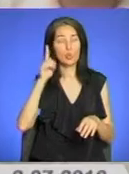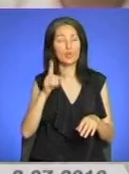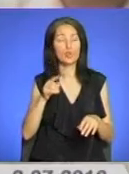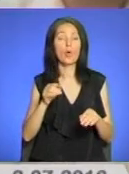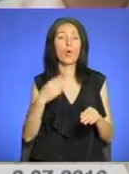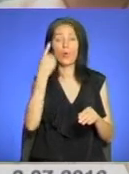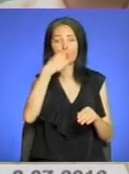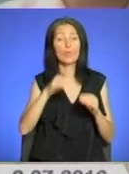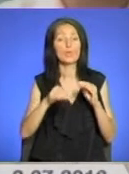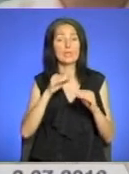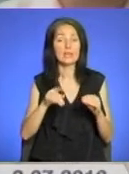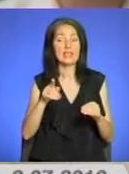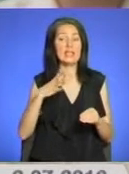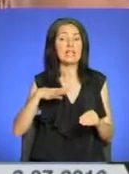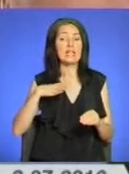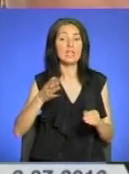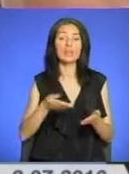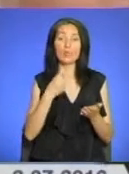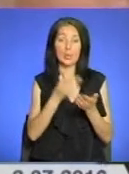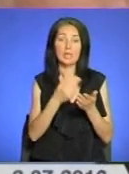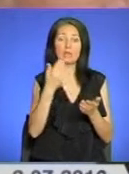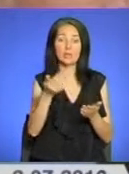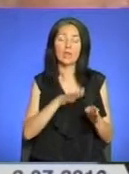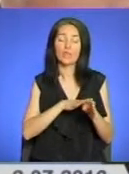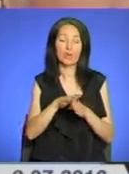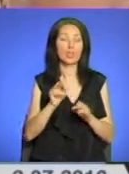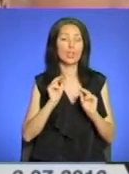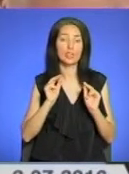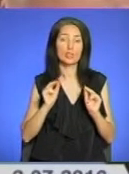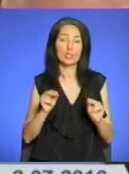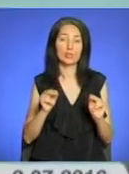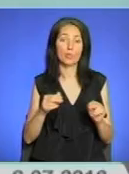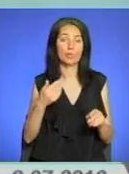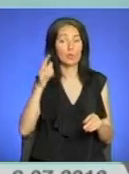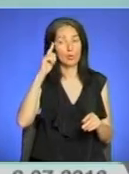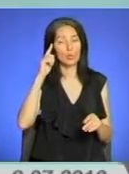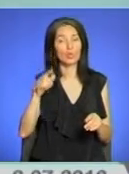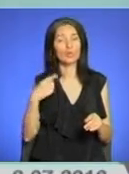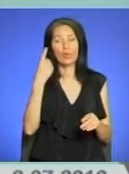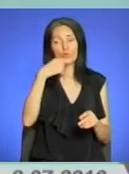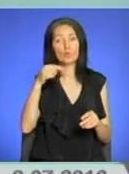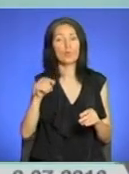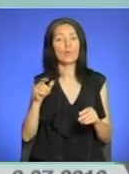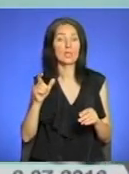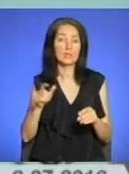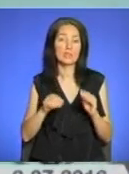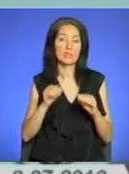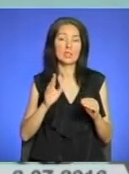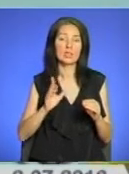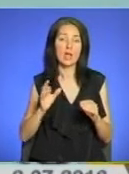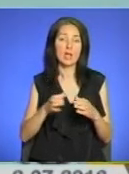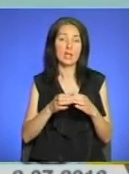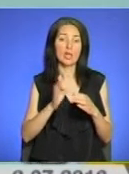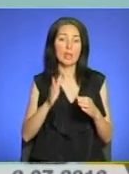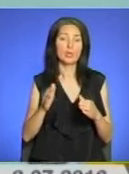особовий склад, ті надії, які покладаються на них, виконає з честю. Я думаю, що особовий склад буде забезпечувати надійну